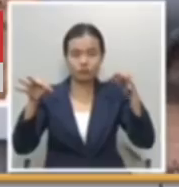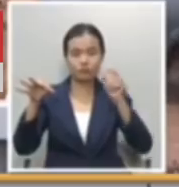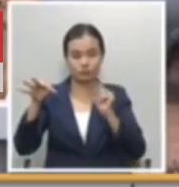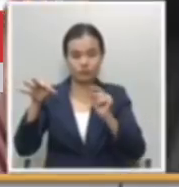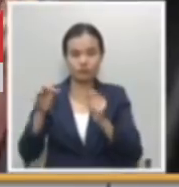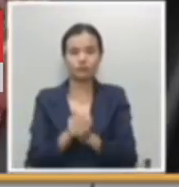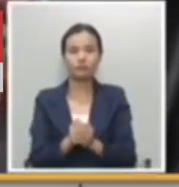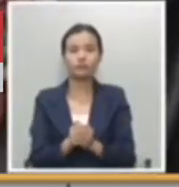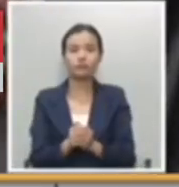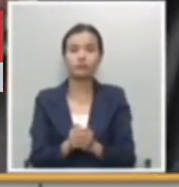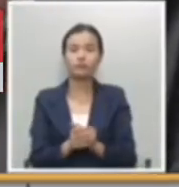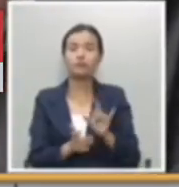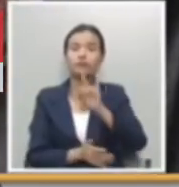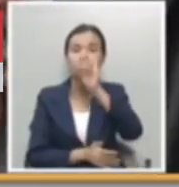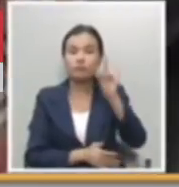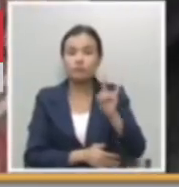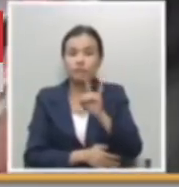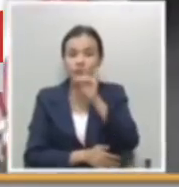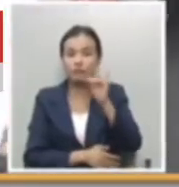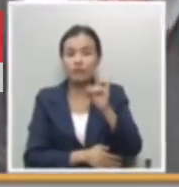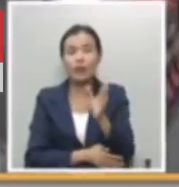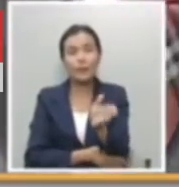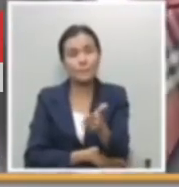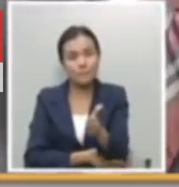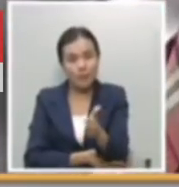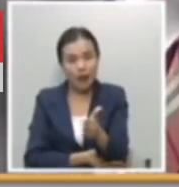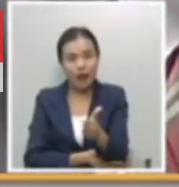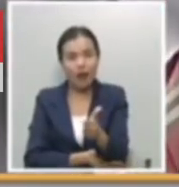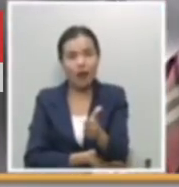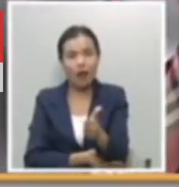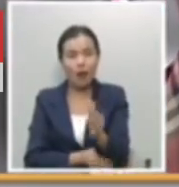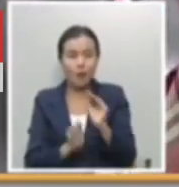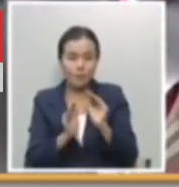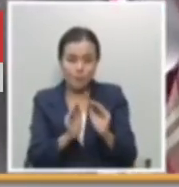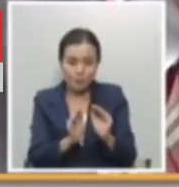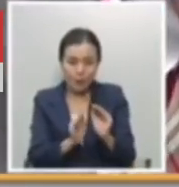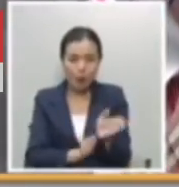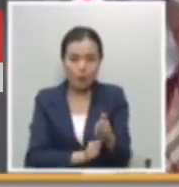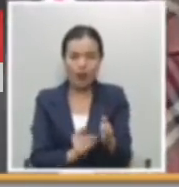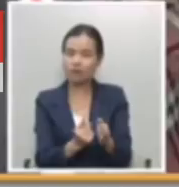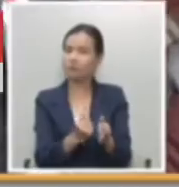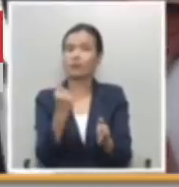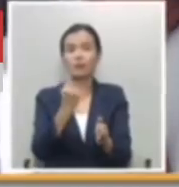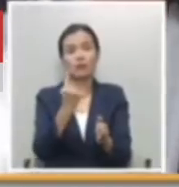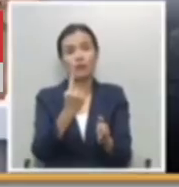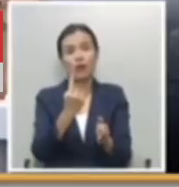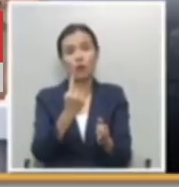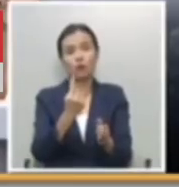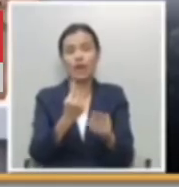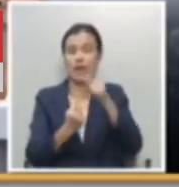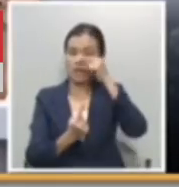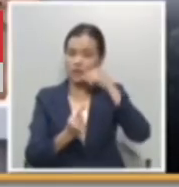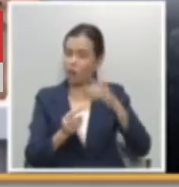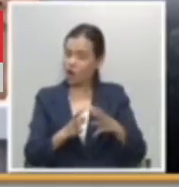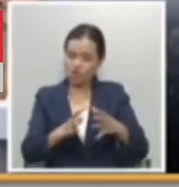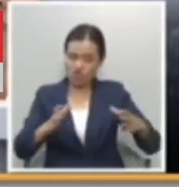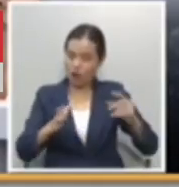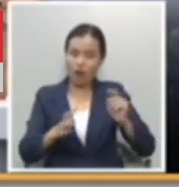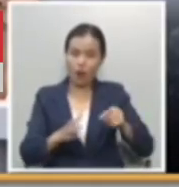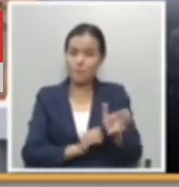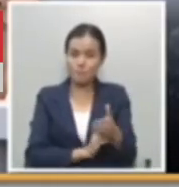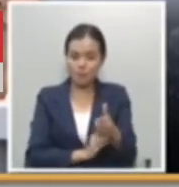แหล่งเพาะพันธุ์สัตว์น้ำลูกปลาอนุบาลที่นี่ที่เดียวนะครับในประเทศไทยใหญ่สุดเลยครับ